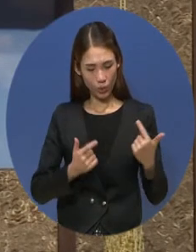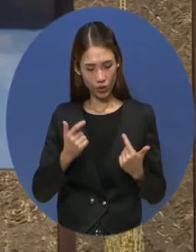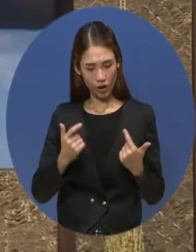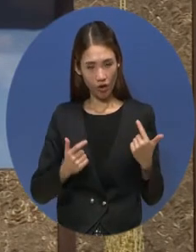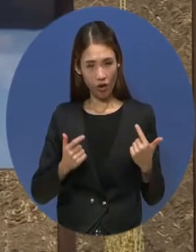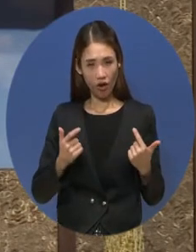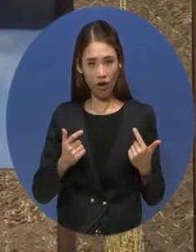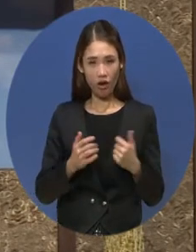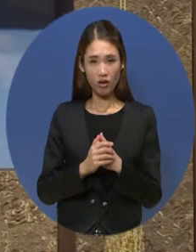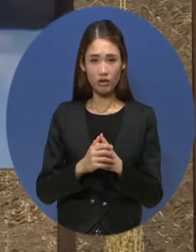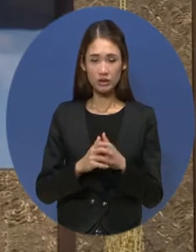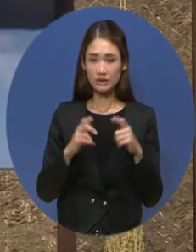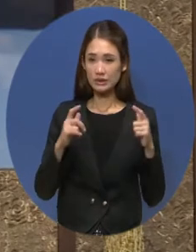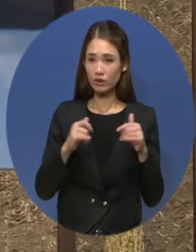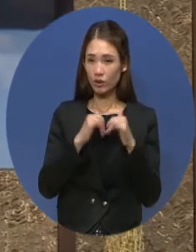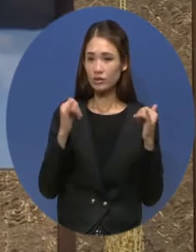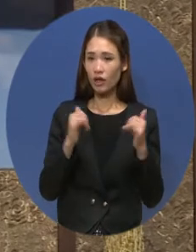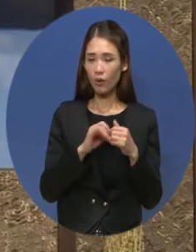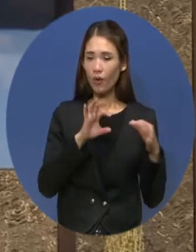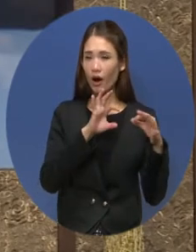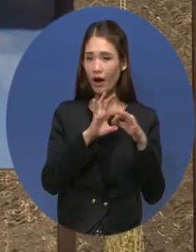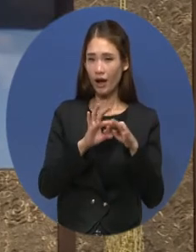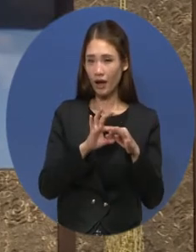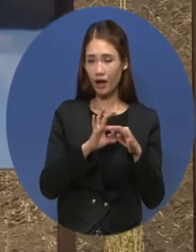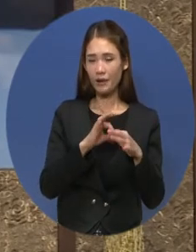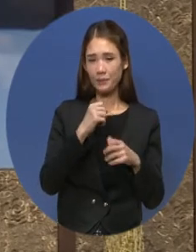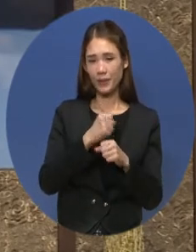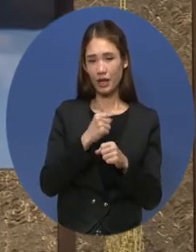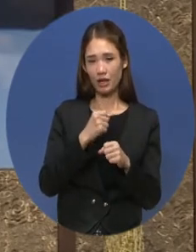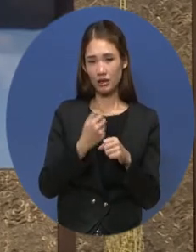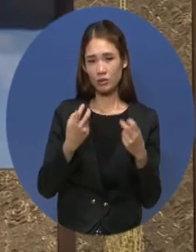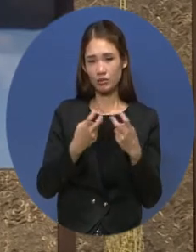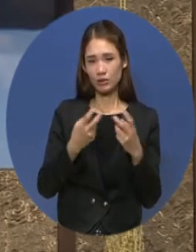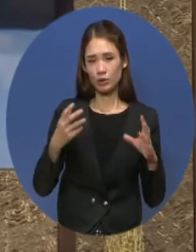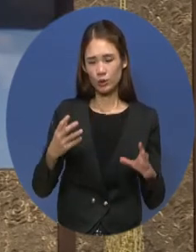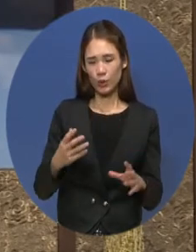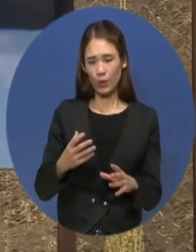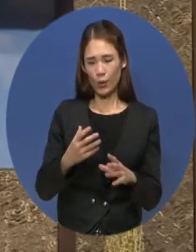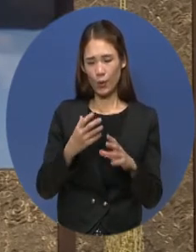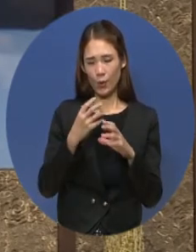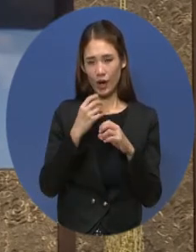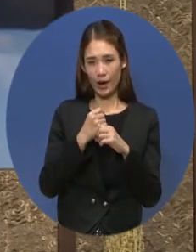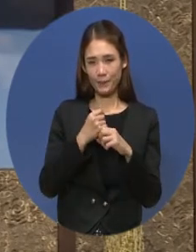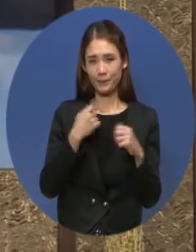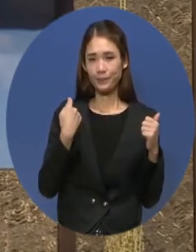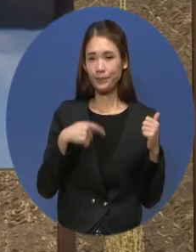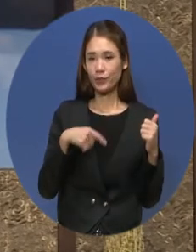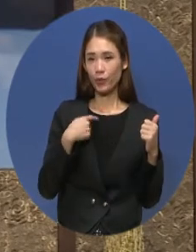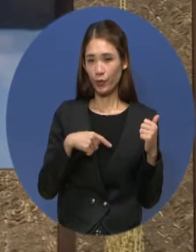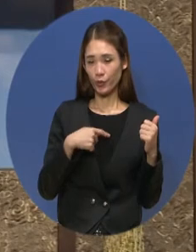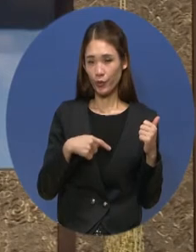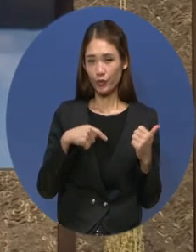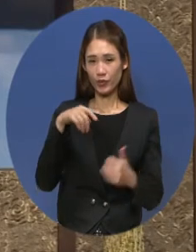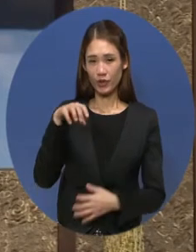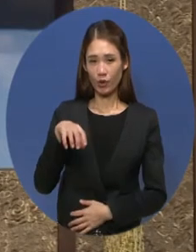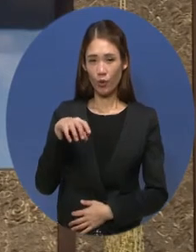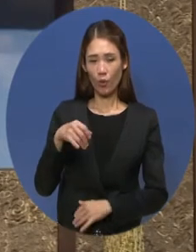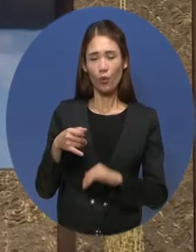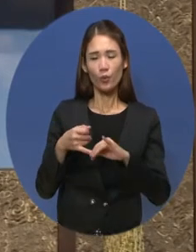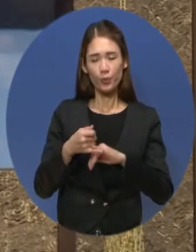하고 지역사회와의 관계를 맺을 것인지 이런 토탈 적인 것을 교육해 주는 그런 기관이